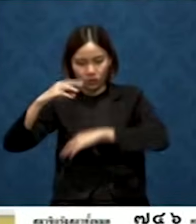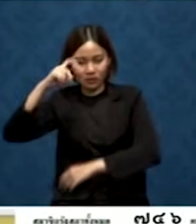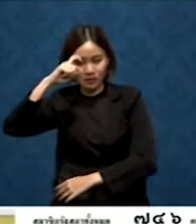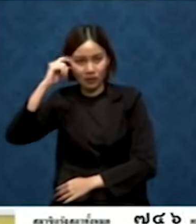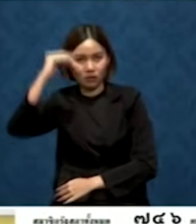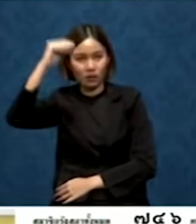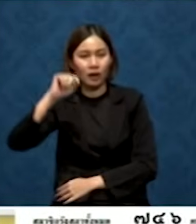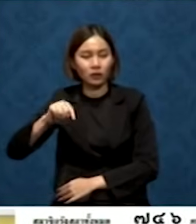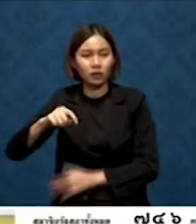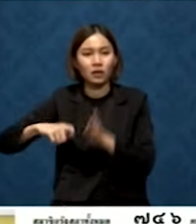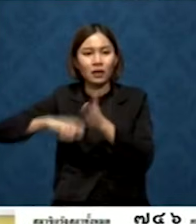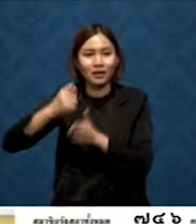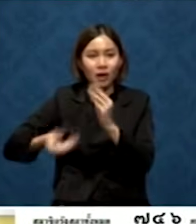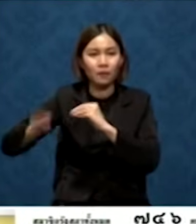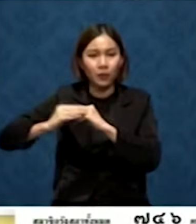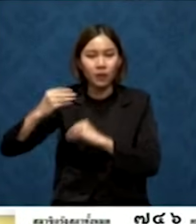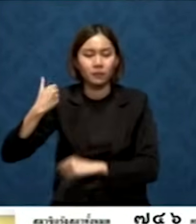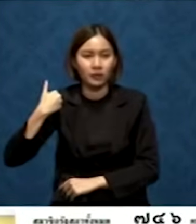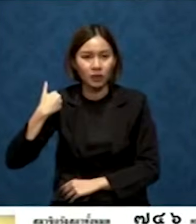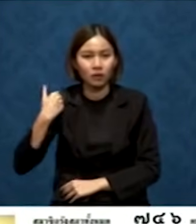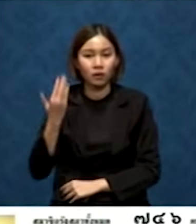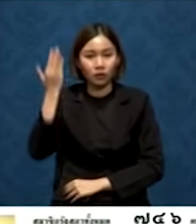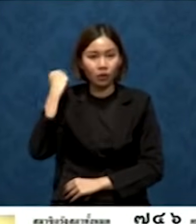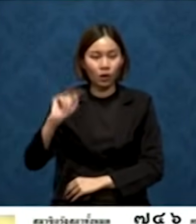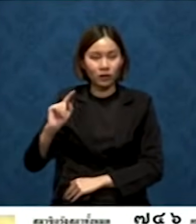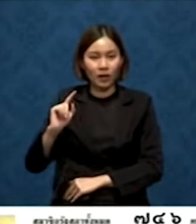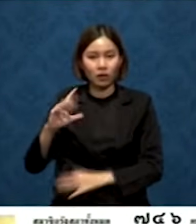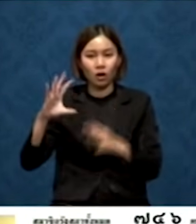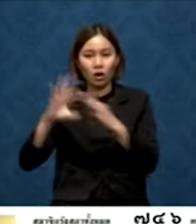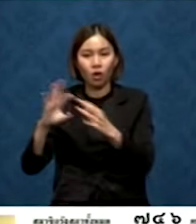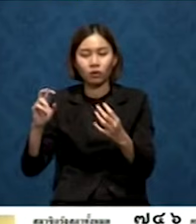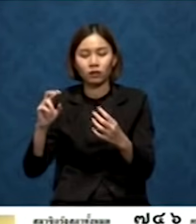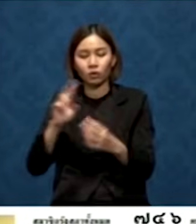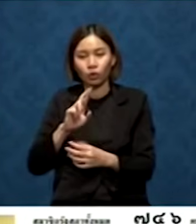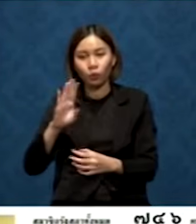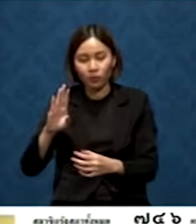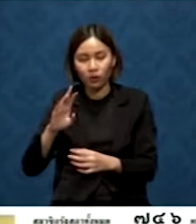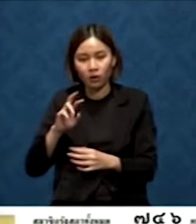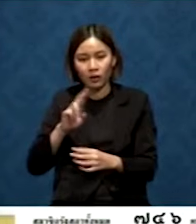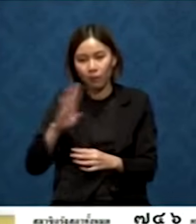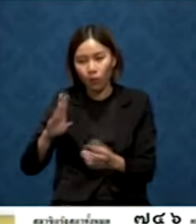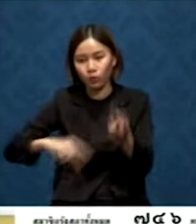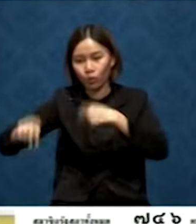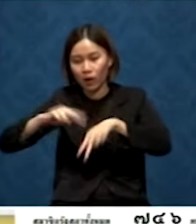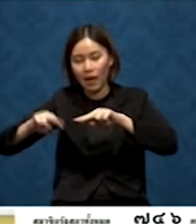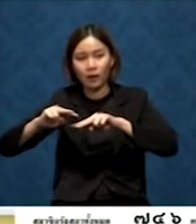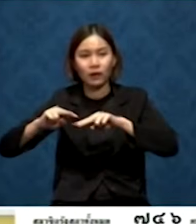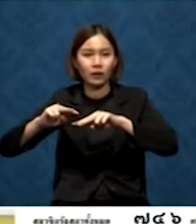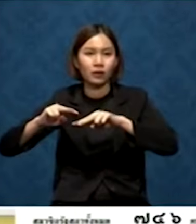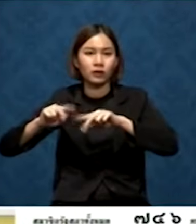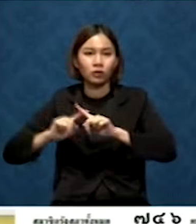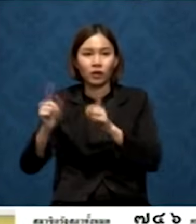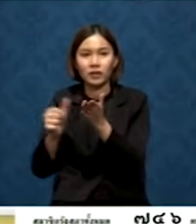เงื่อนไขของท่านเพิ่มขึ้นมาจากเดิมที่ท่านล็อกแค่เรื่องรูปแบบการปกครองตอนนี้ท่านจะล็อคไม่ให้แก้ไข